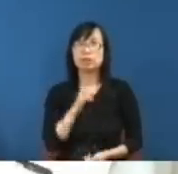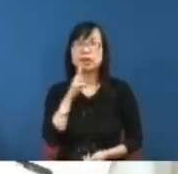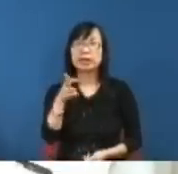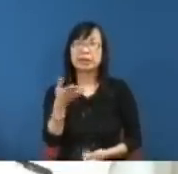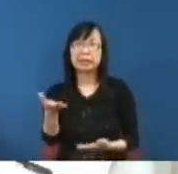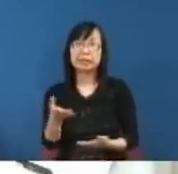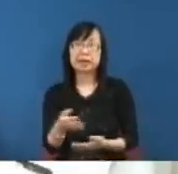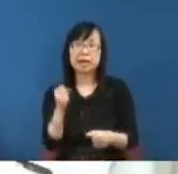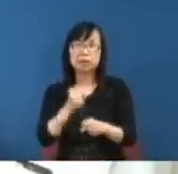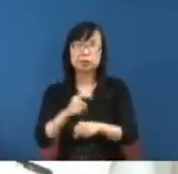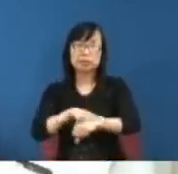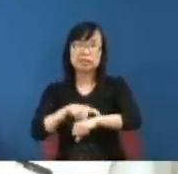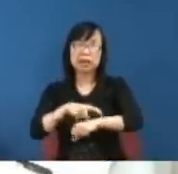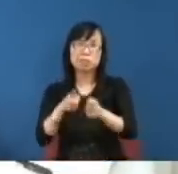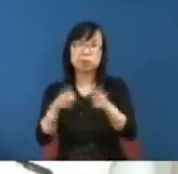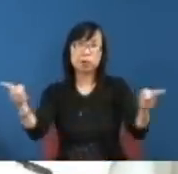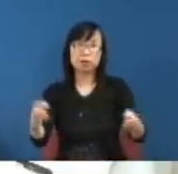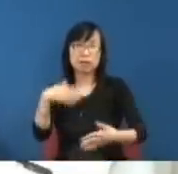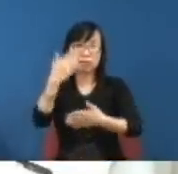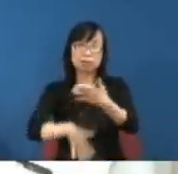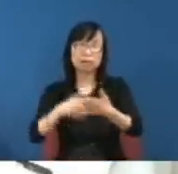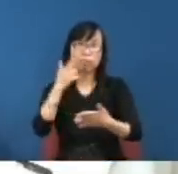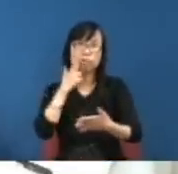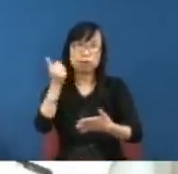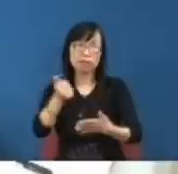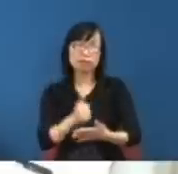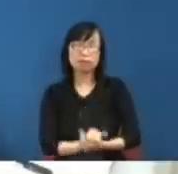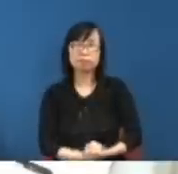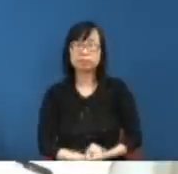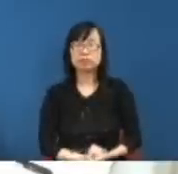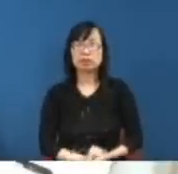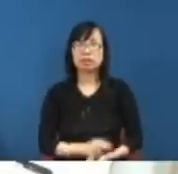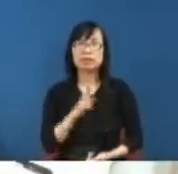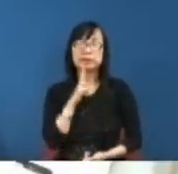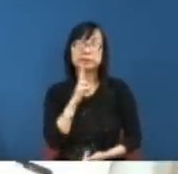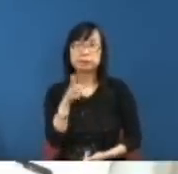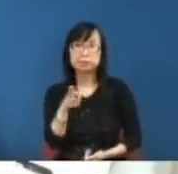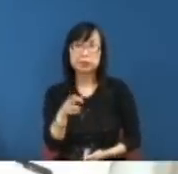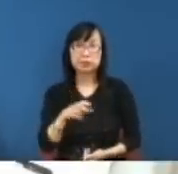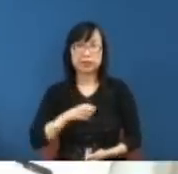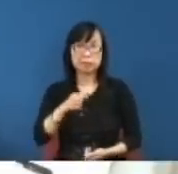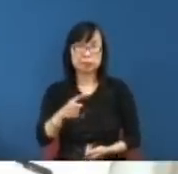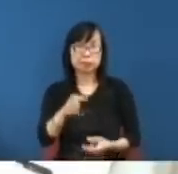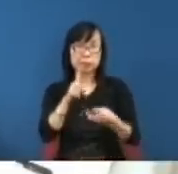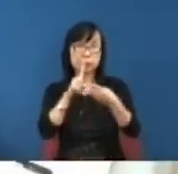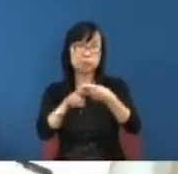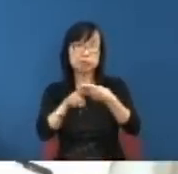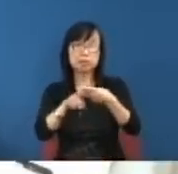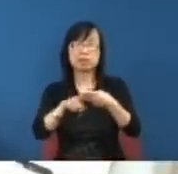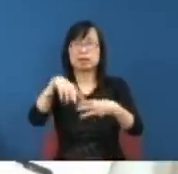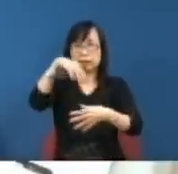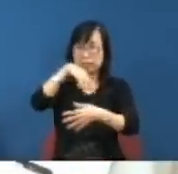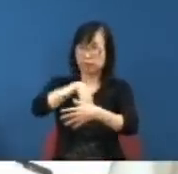啲時間啦、工時啦，削減社會福利啦，做曬啦。就是、令到咧資本主義裏